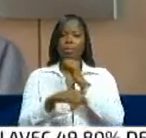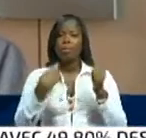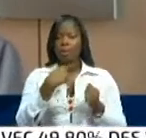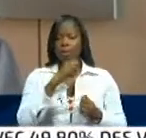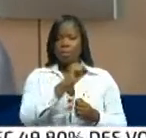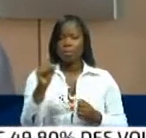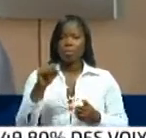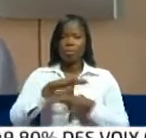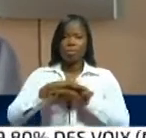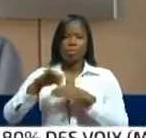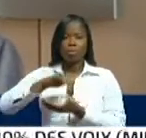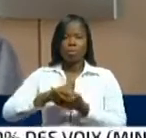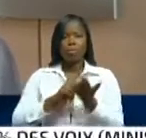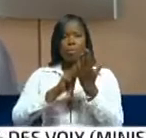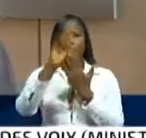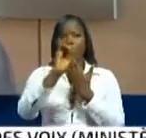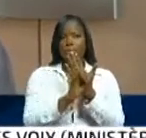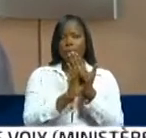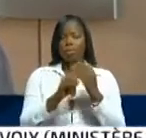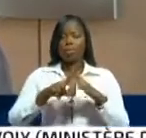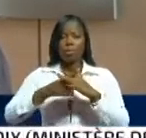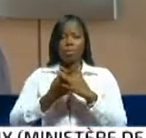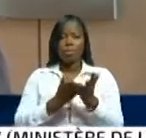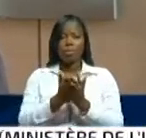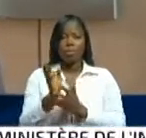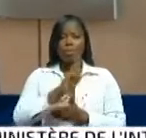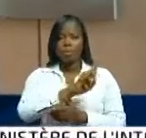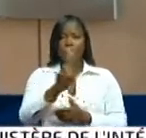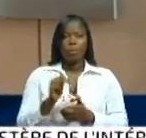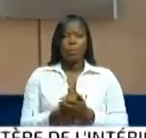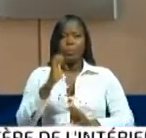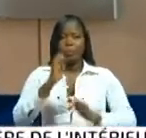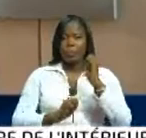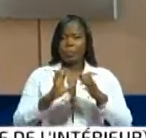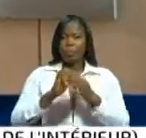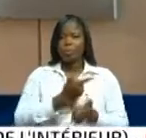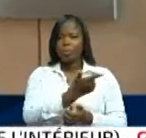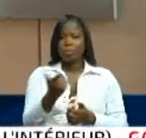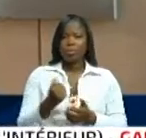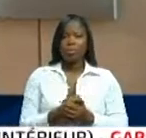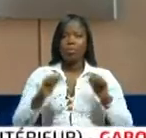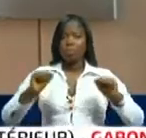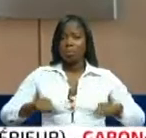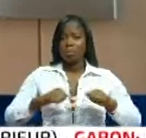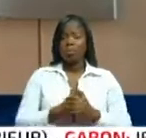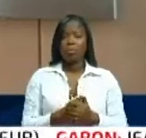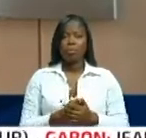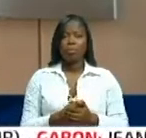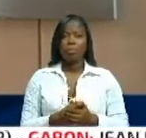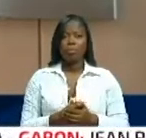concernés par ce projet ont d'abord commencé par une évaluation de leur capacité en gestion axée sur les résultats de